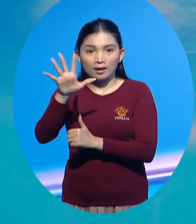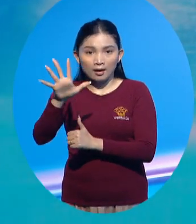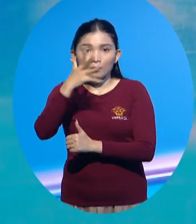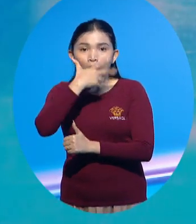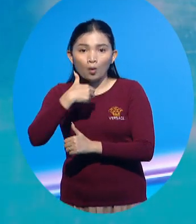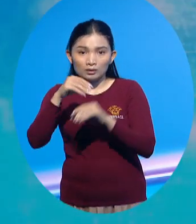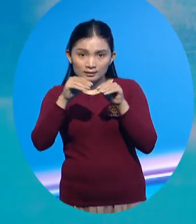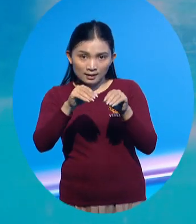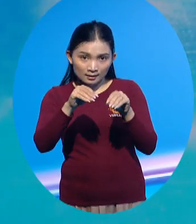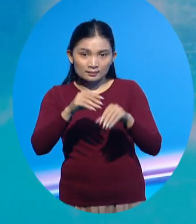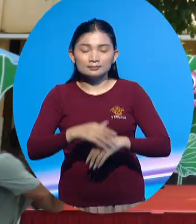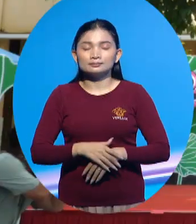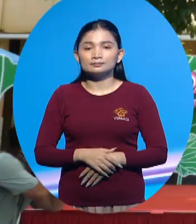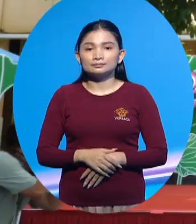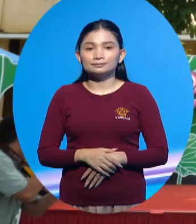2022-2023.